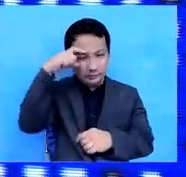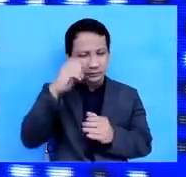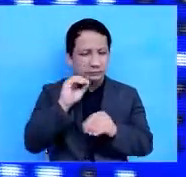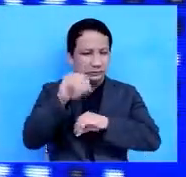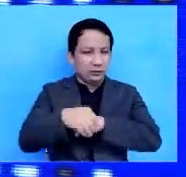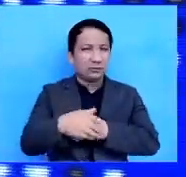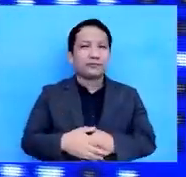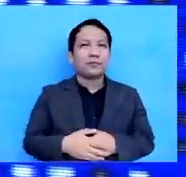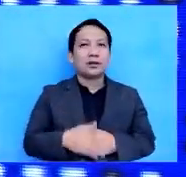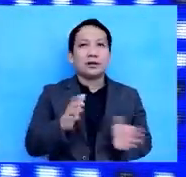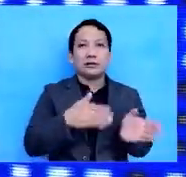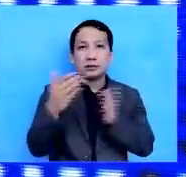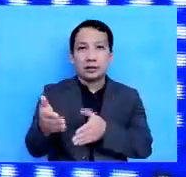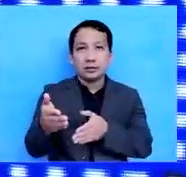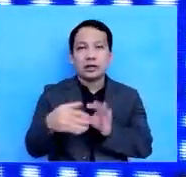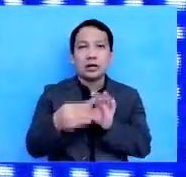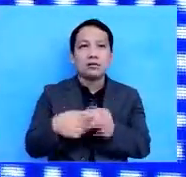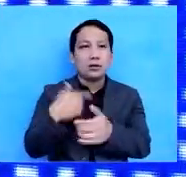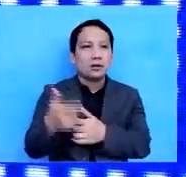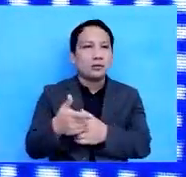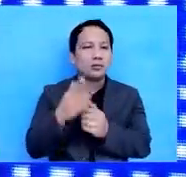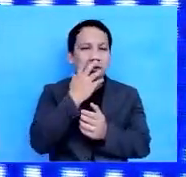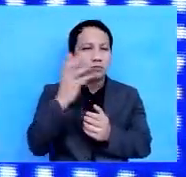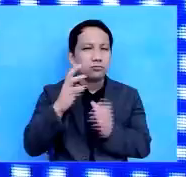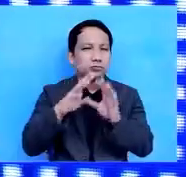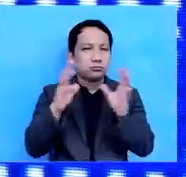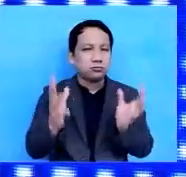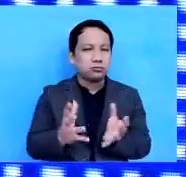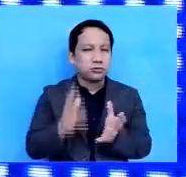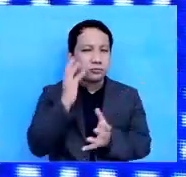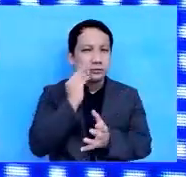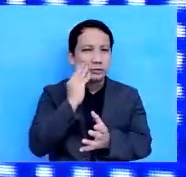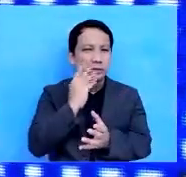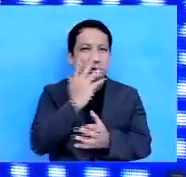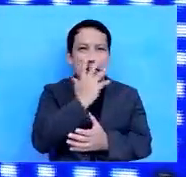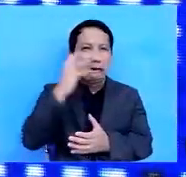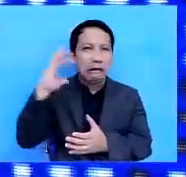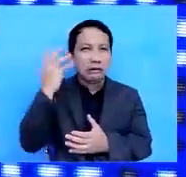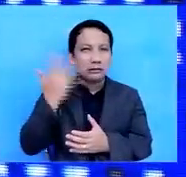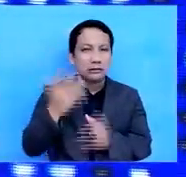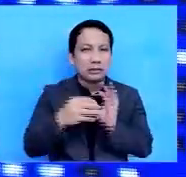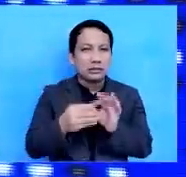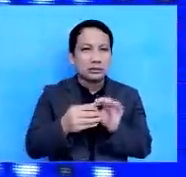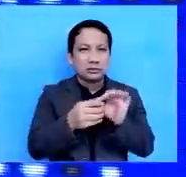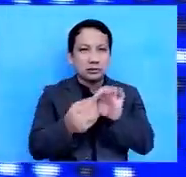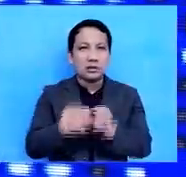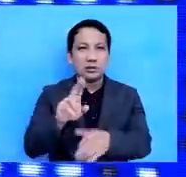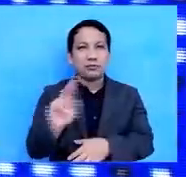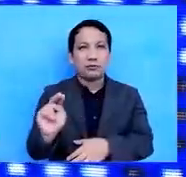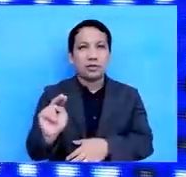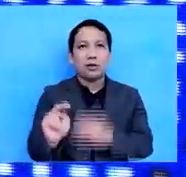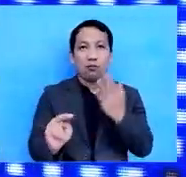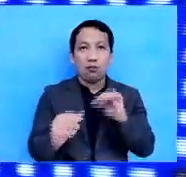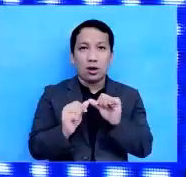pinakamainit na panahon ang mararanasan ng buong mundo sa loob ng 5 taon ayon sa pag-aaral ng United Nations. Sa mga panahong